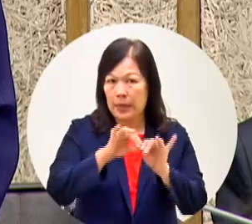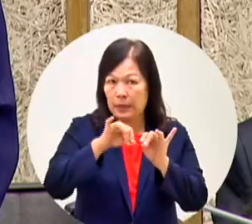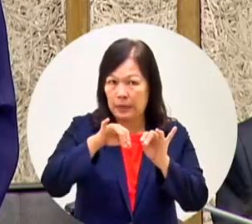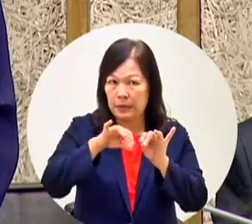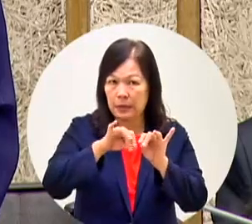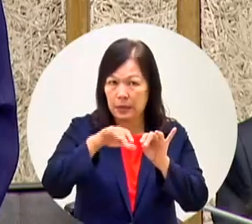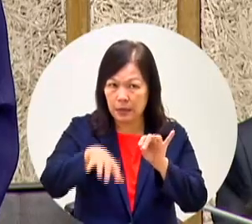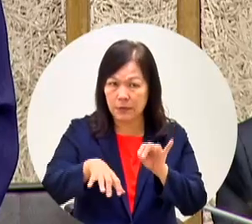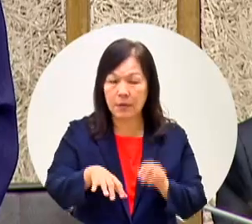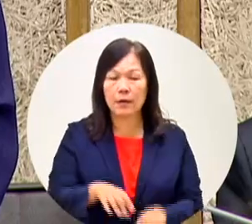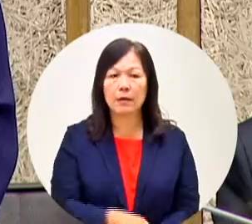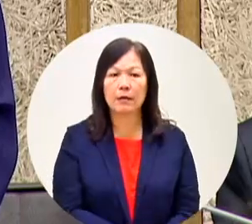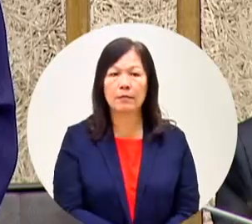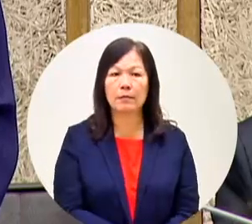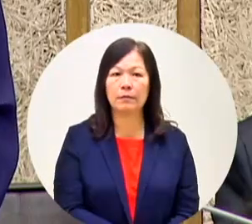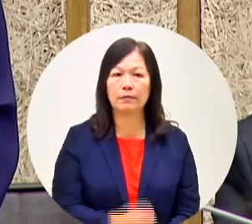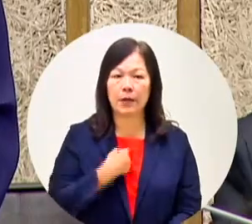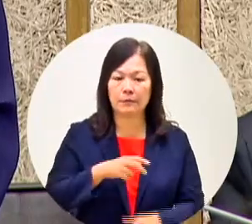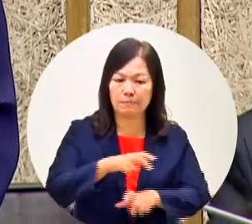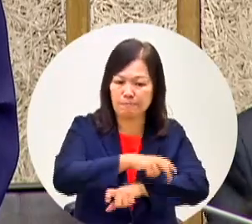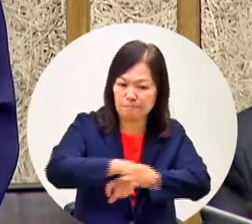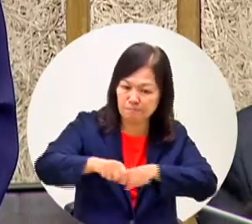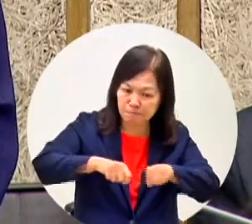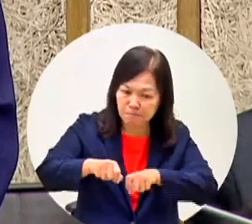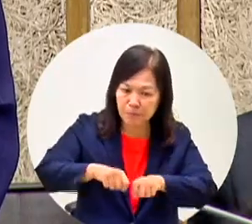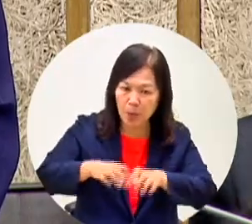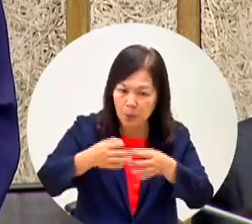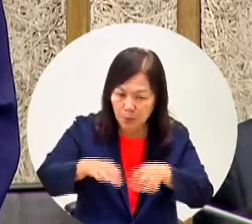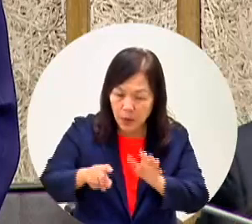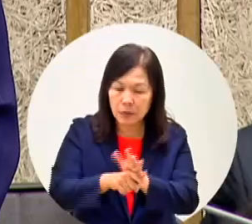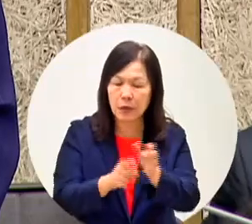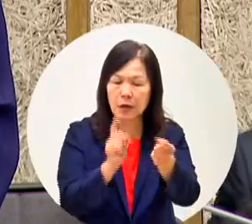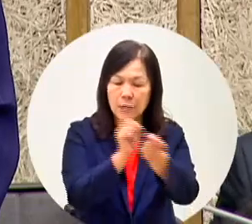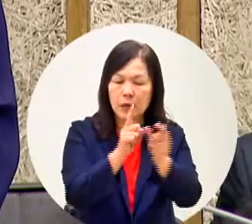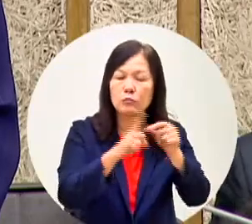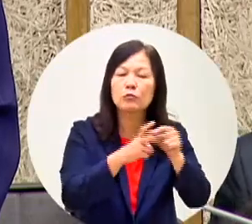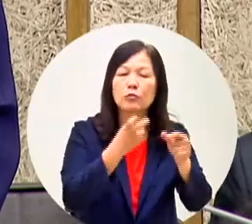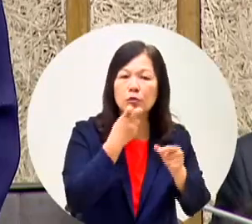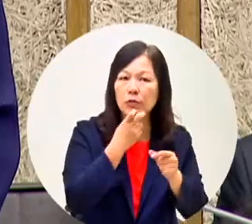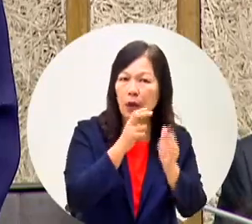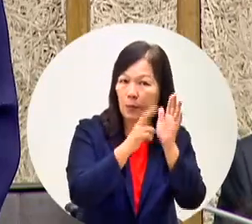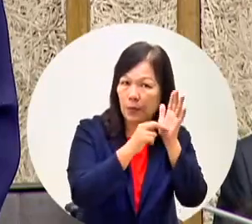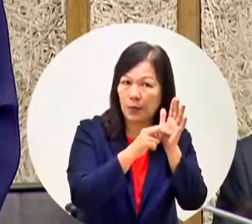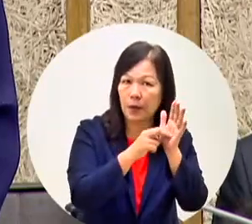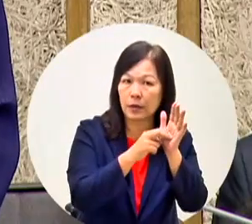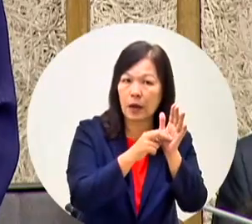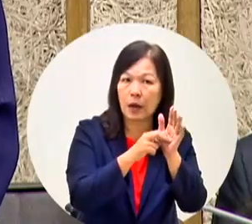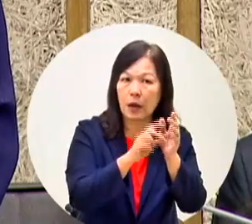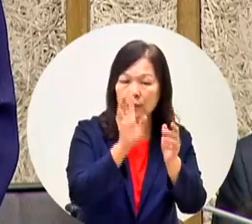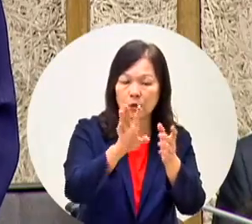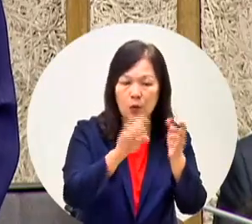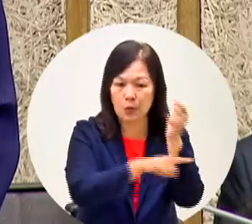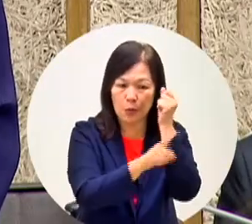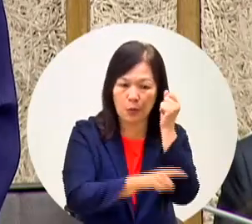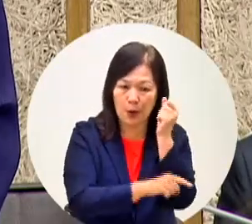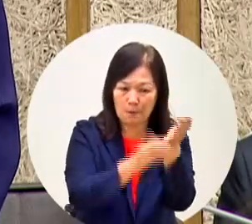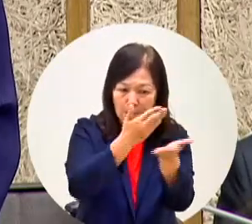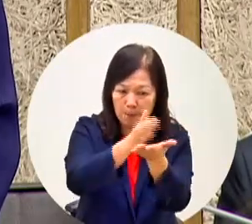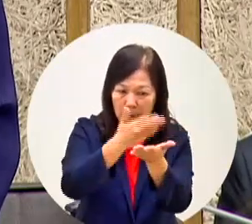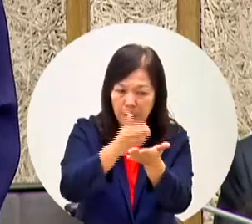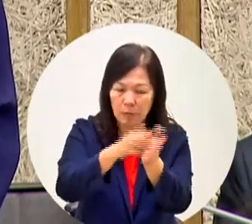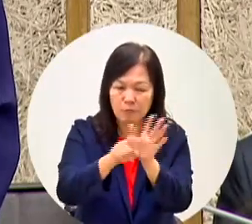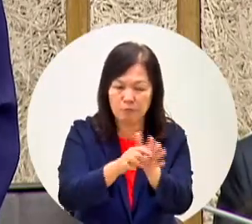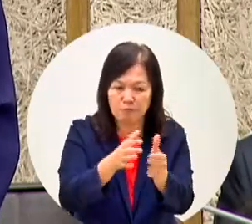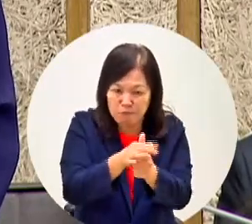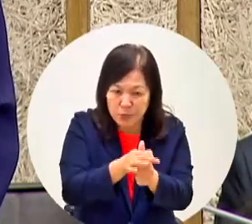草案，那么跟中央建议来排除相关法律的一个束缚，那可以参考